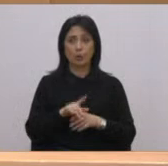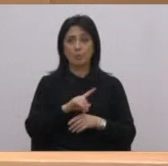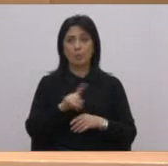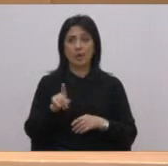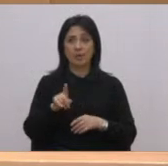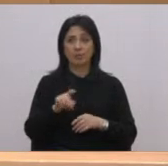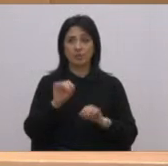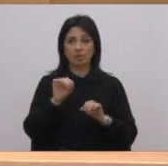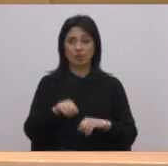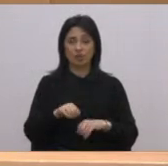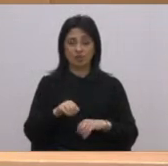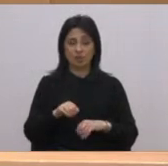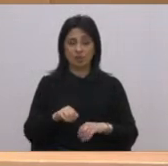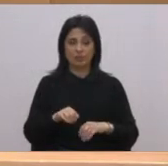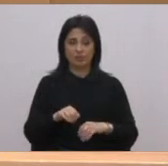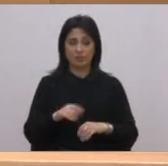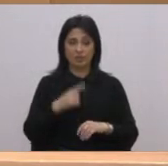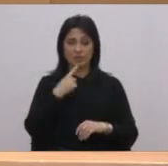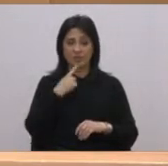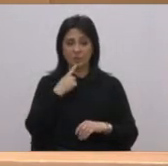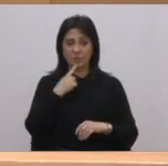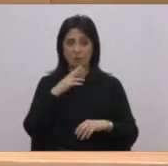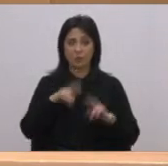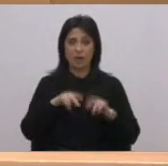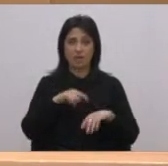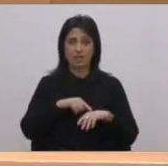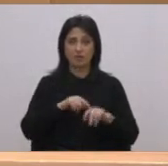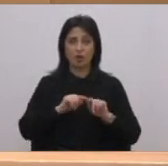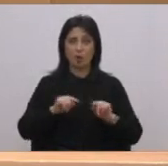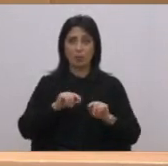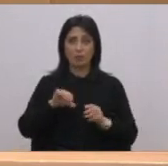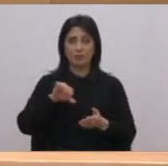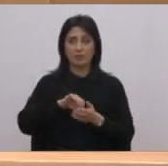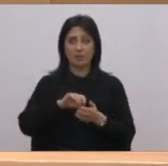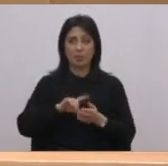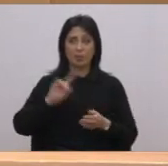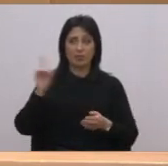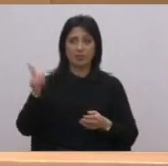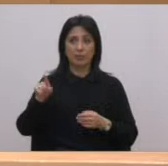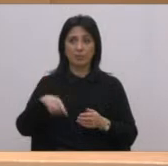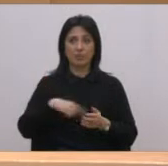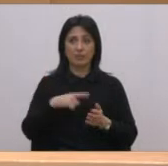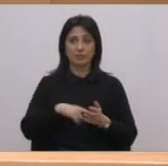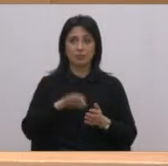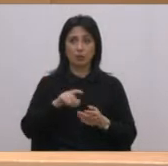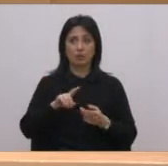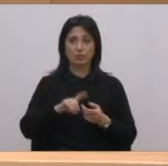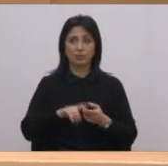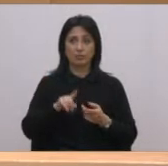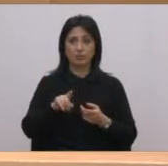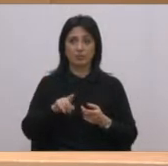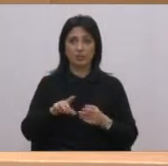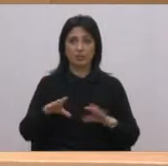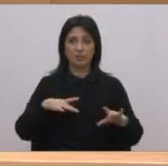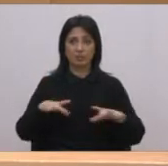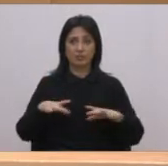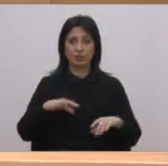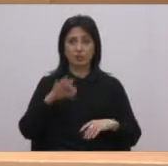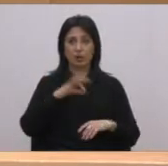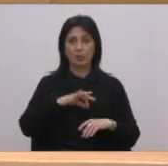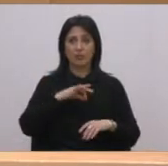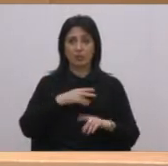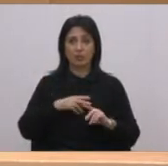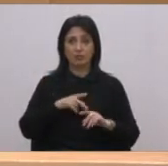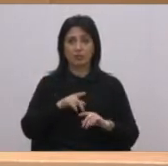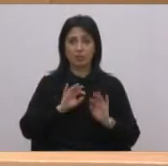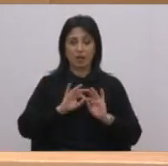მაგრამ შეიძლება სკეპტიკურად განწყობილმა ოპოზიციის წარმომადგენლებმა ამ საკითხთან დაკავშირებით სასპეკულაციოდ გამოიყენოს და